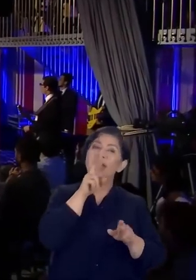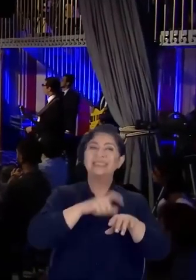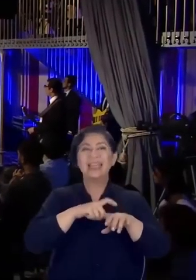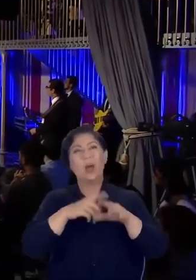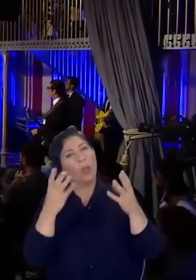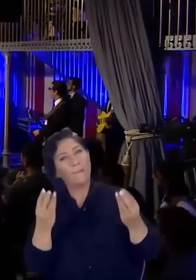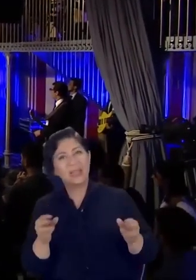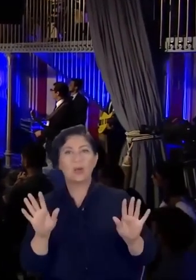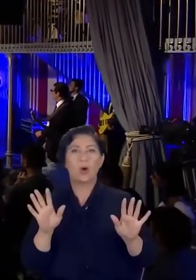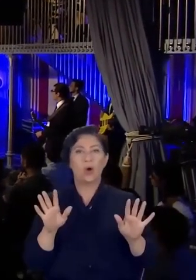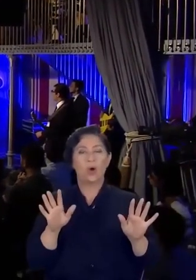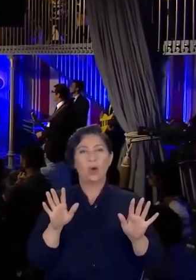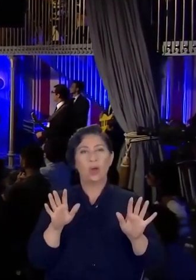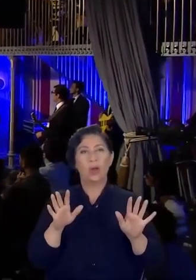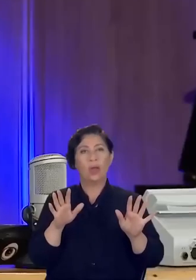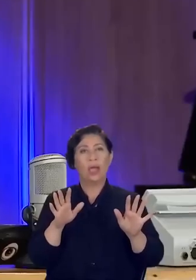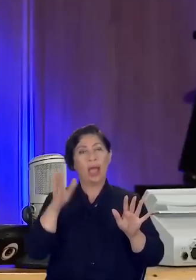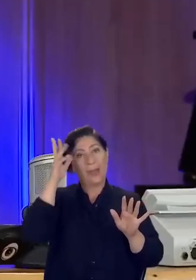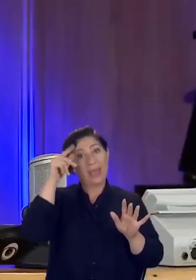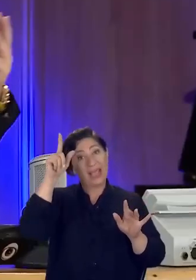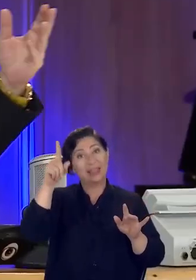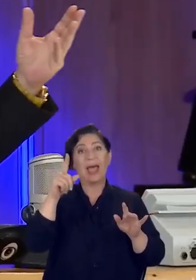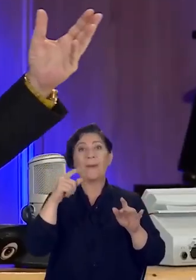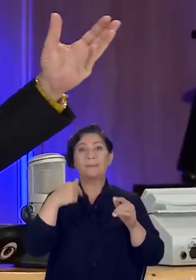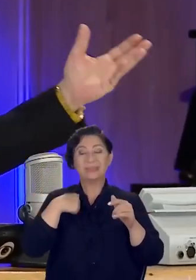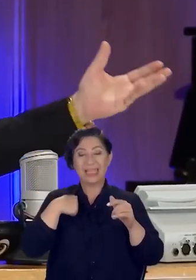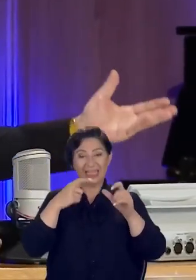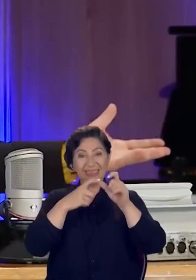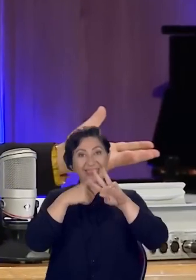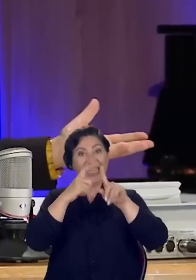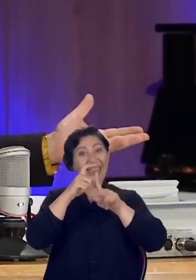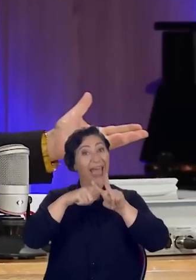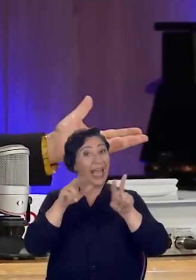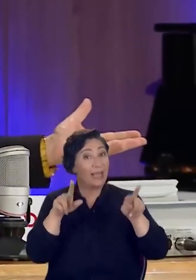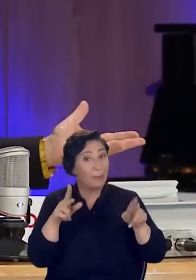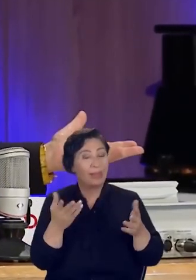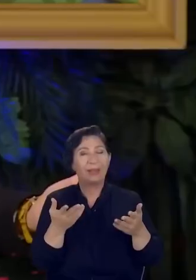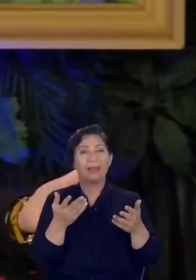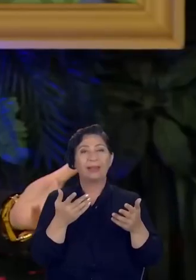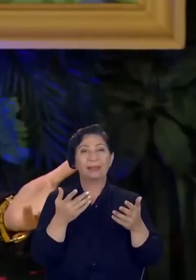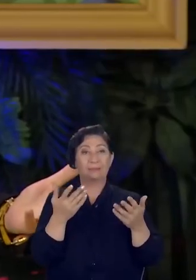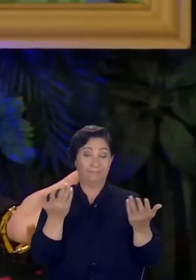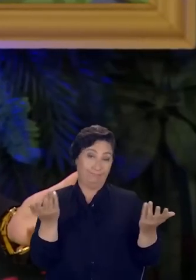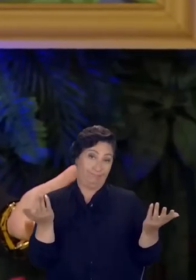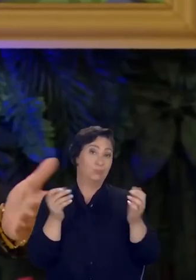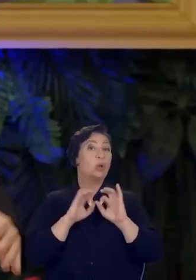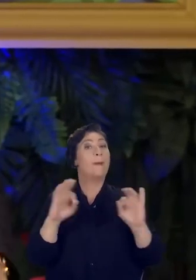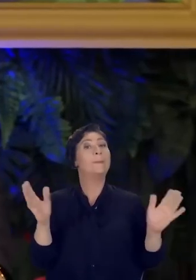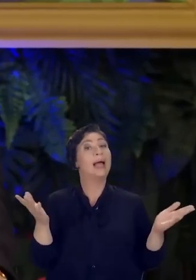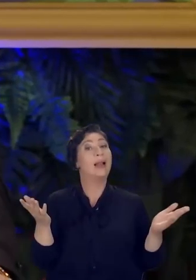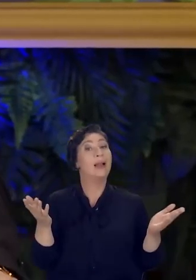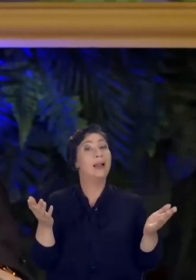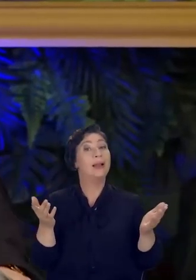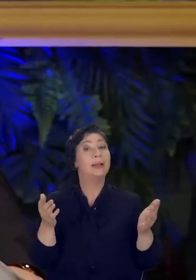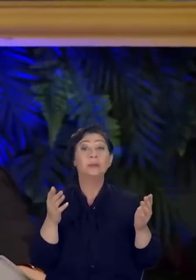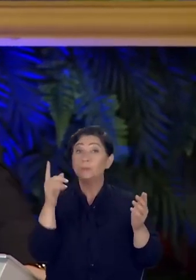olabiliyor. Oprah gibi Amerika'da, bizde Seda Sayan gibi, değil mi? Mükemmel